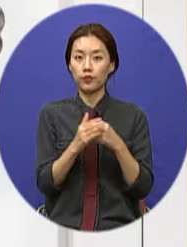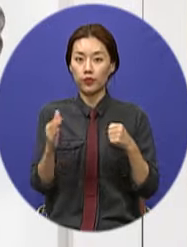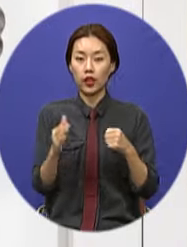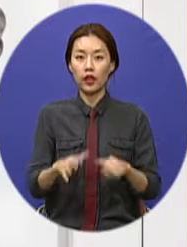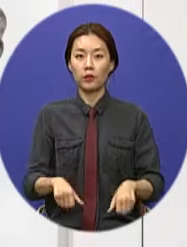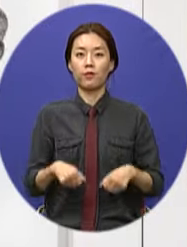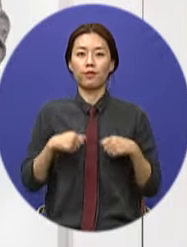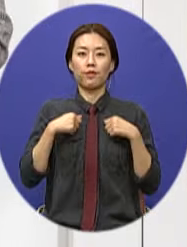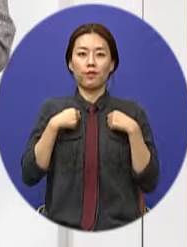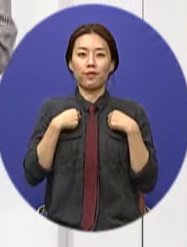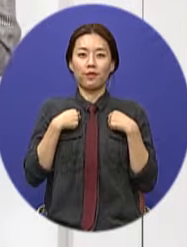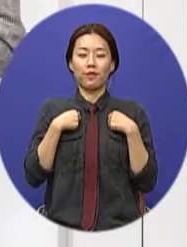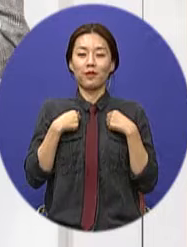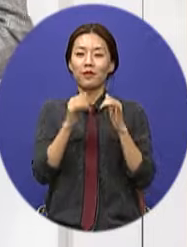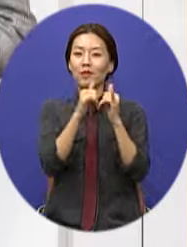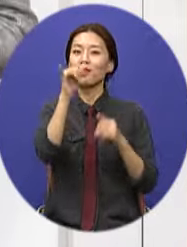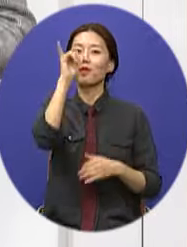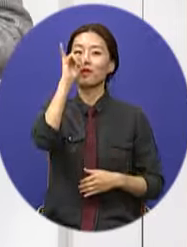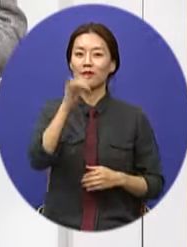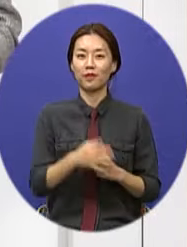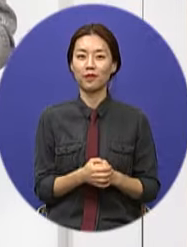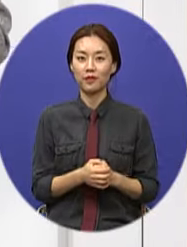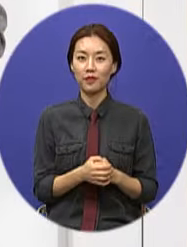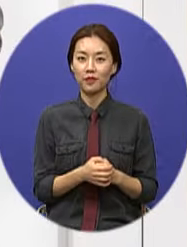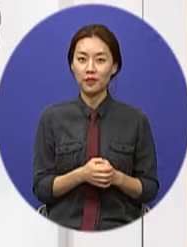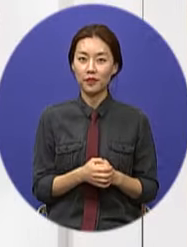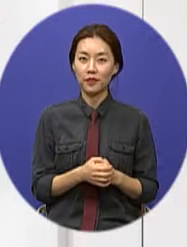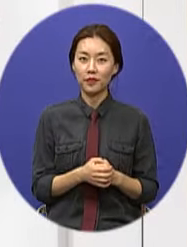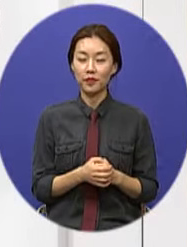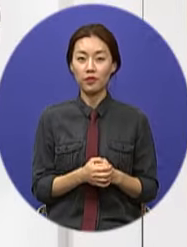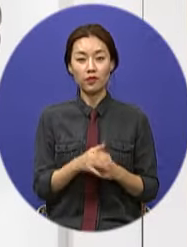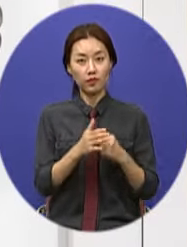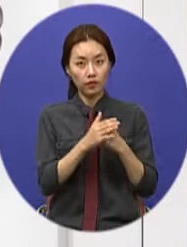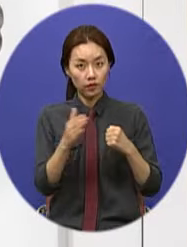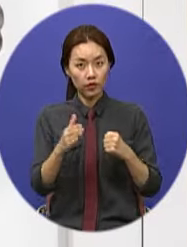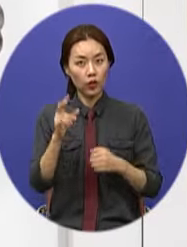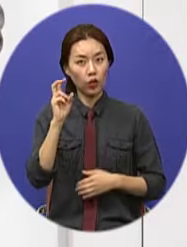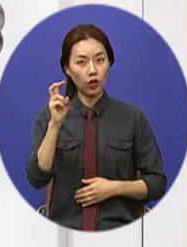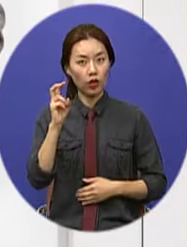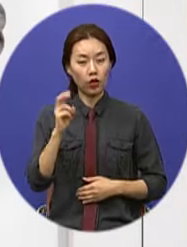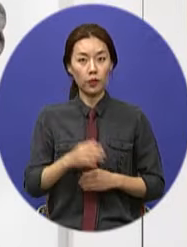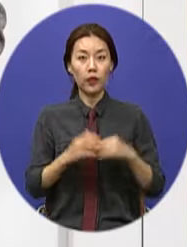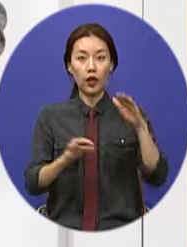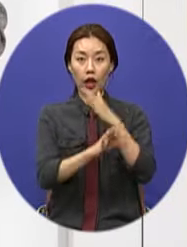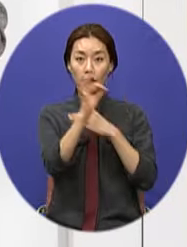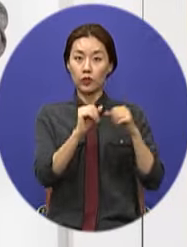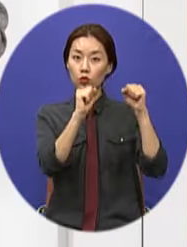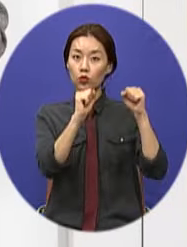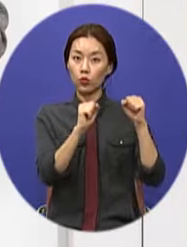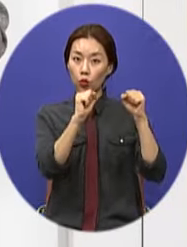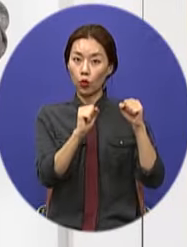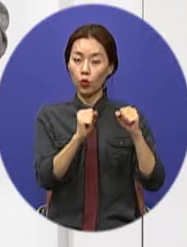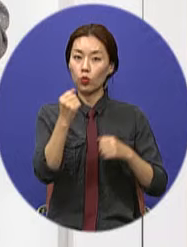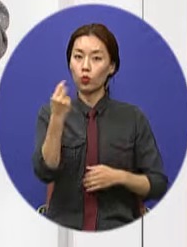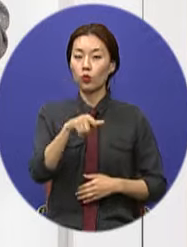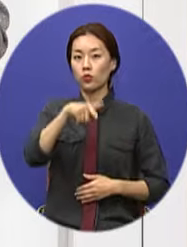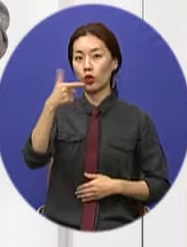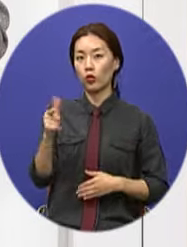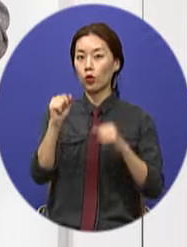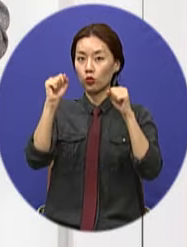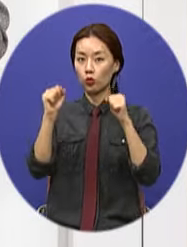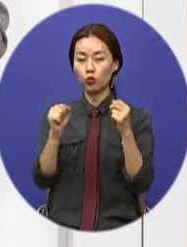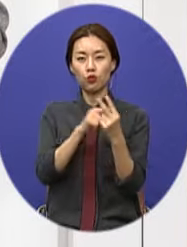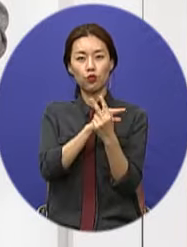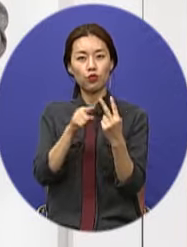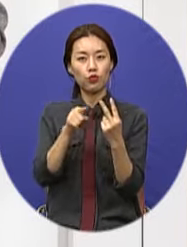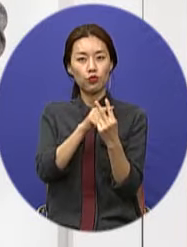이불 속에서 나오기 싫어하시는 분들 많이 계시잖아요. 그렇죠. 과연 이 아침 운동 그리고 저녁 운동